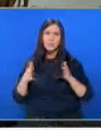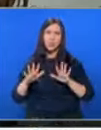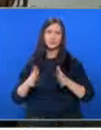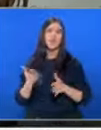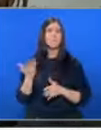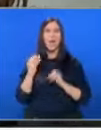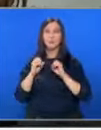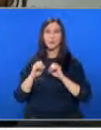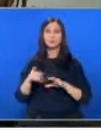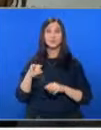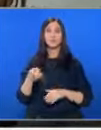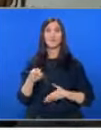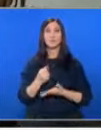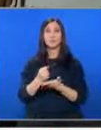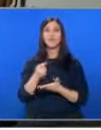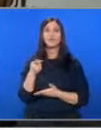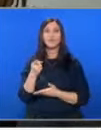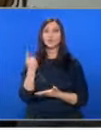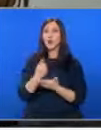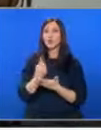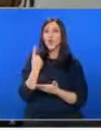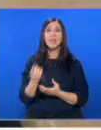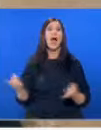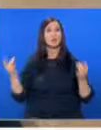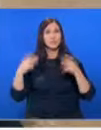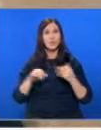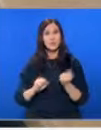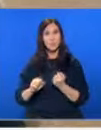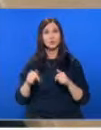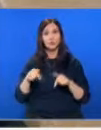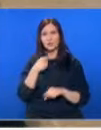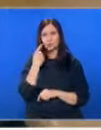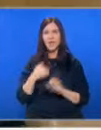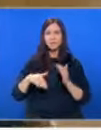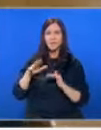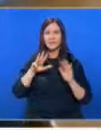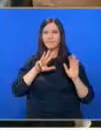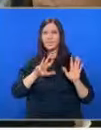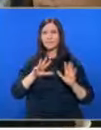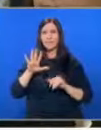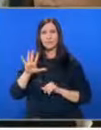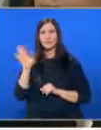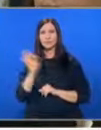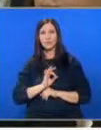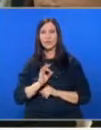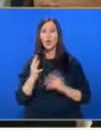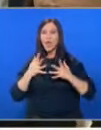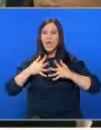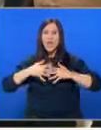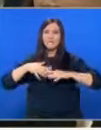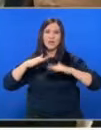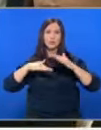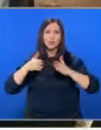бяха пропуснати в този бюджет и това ще наложи една актуализация по-късно през годината. Над 95% от инфраструктурата,